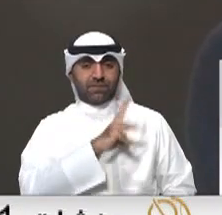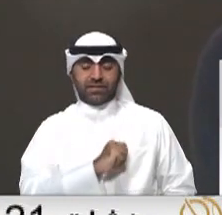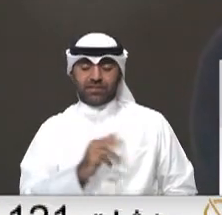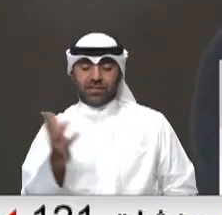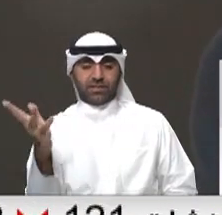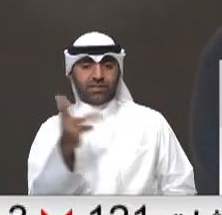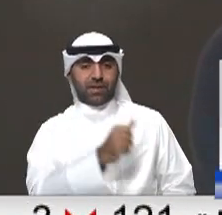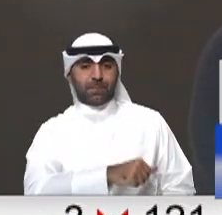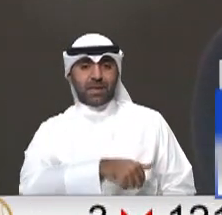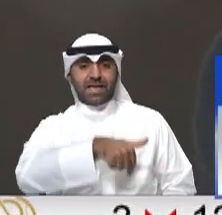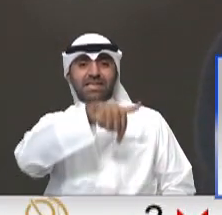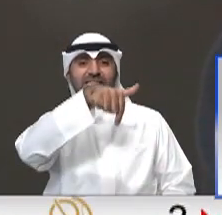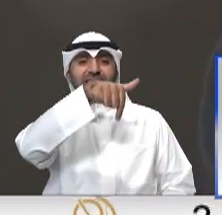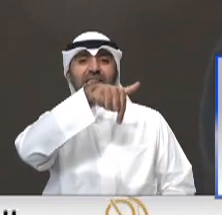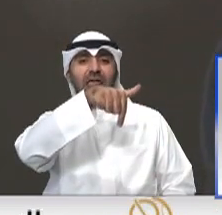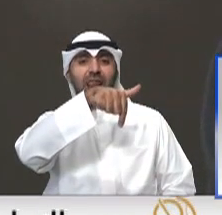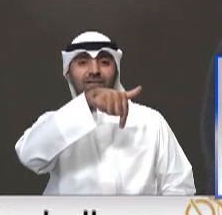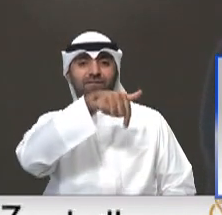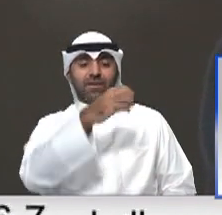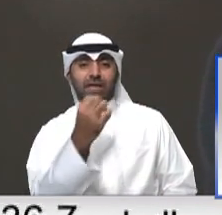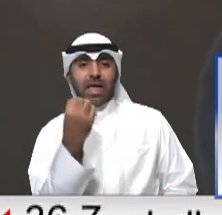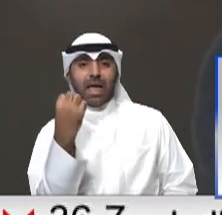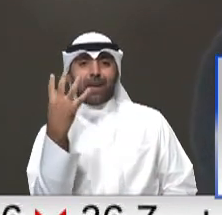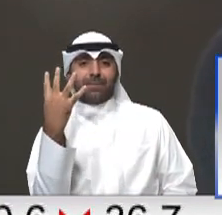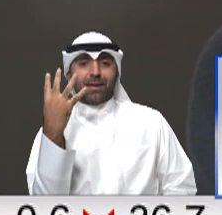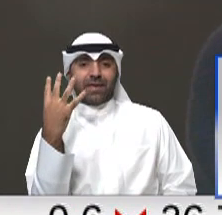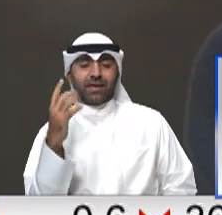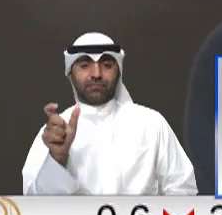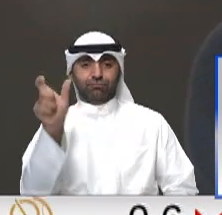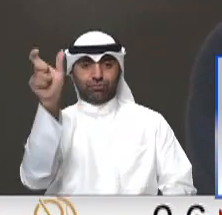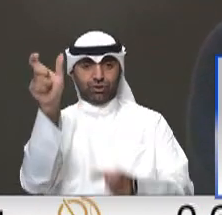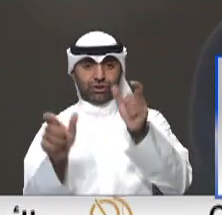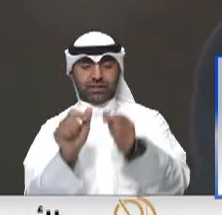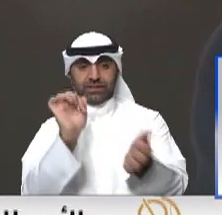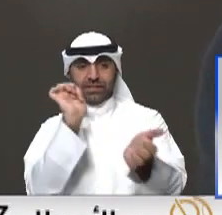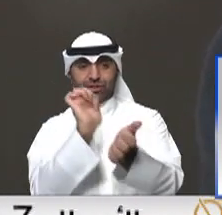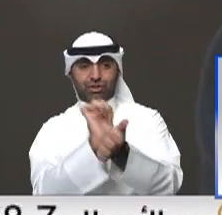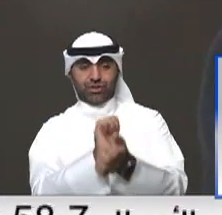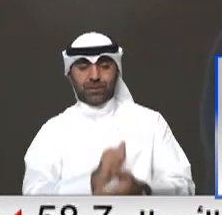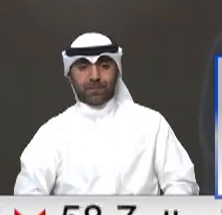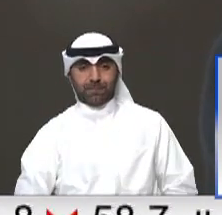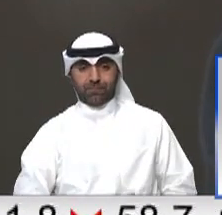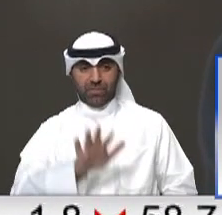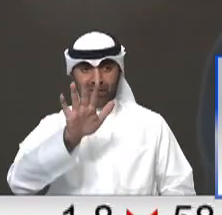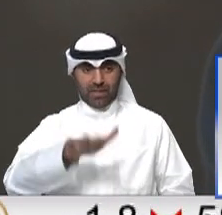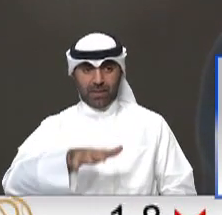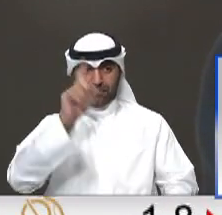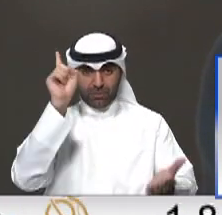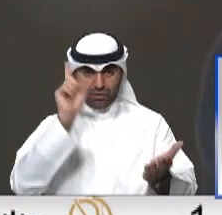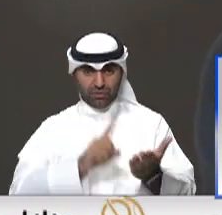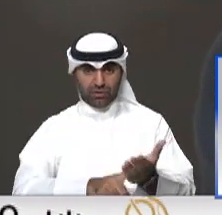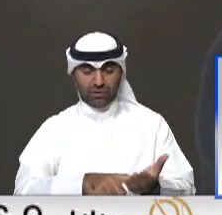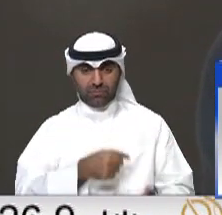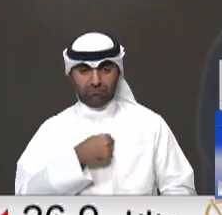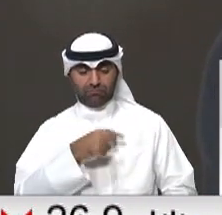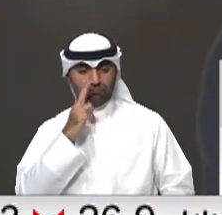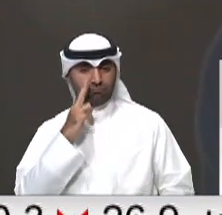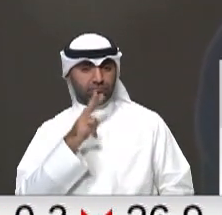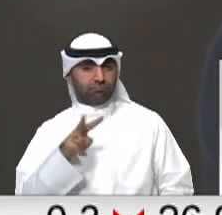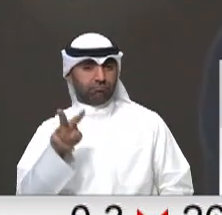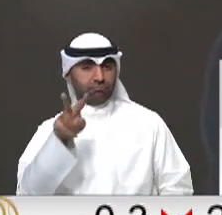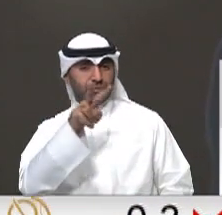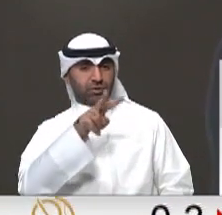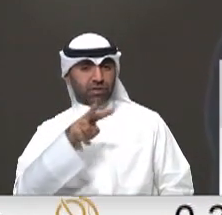الاعتقالات اليومية ومن أجل إرهاب الشباب ومن أجل أيضا تغيير قواعد الاشتباك في الميدان، لأنه لما بيكون بيتم